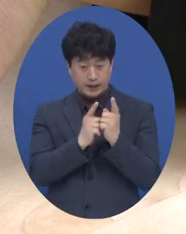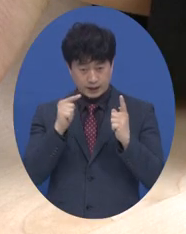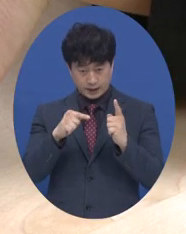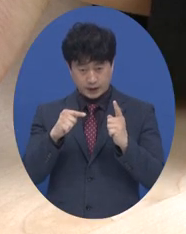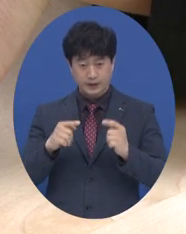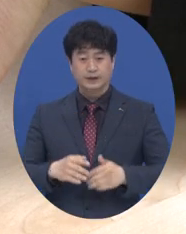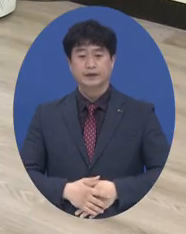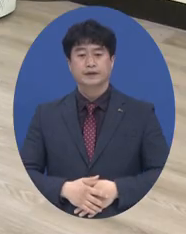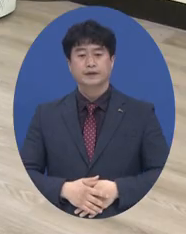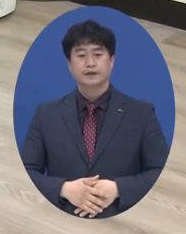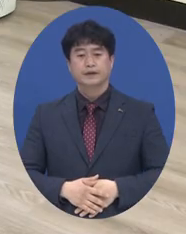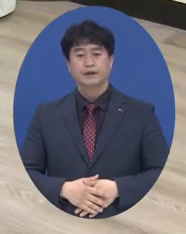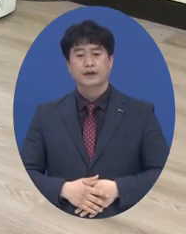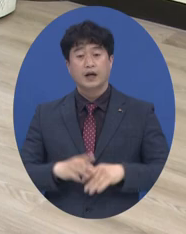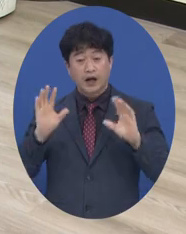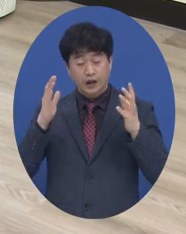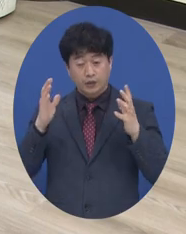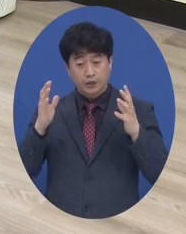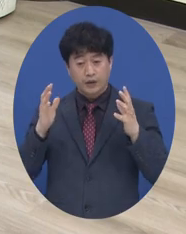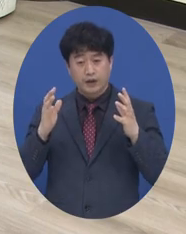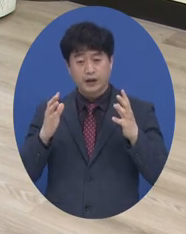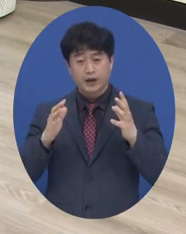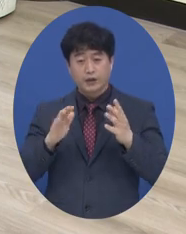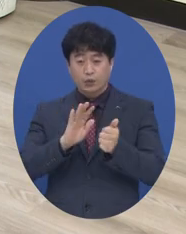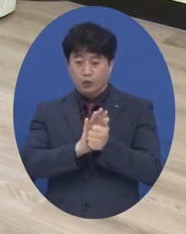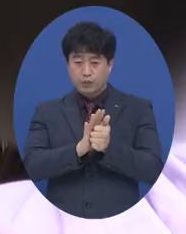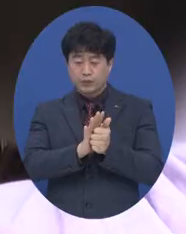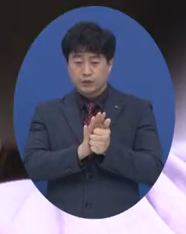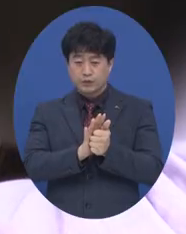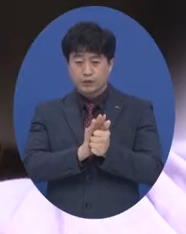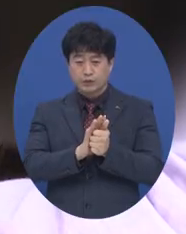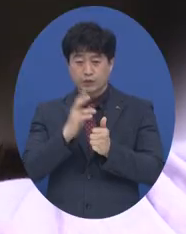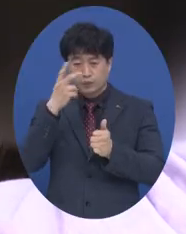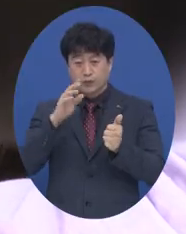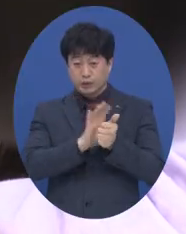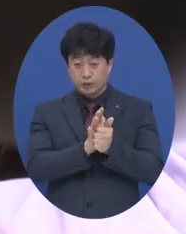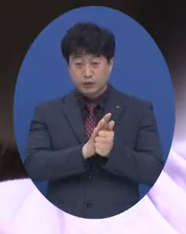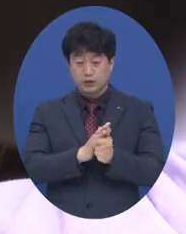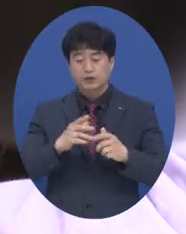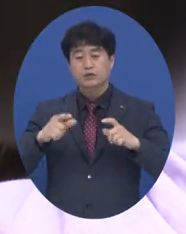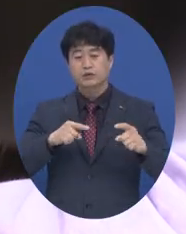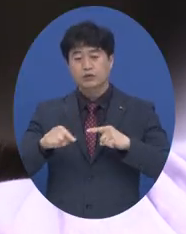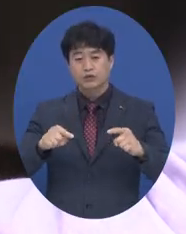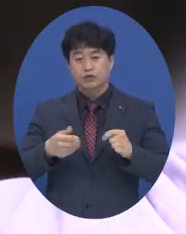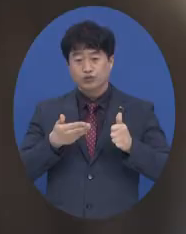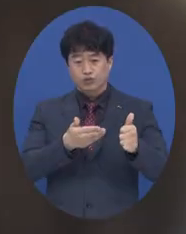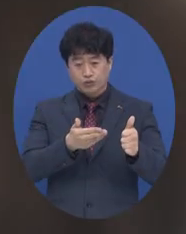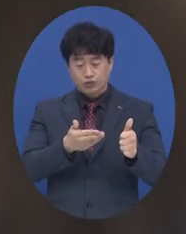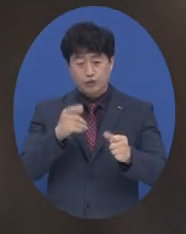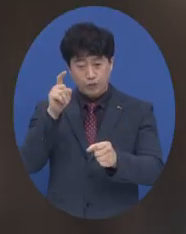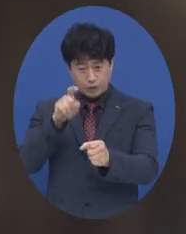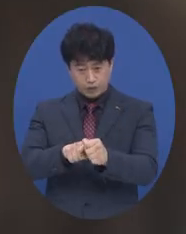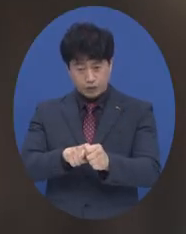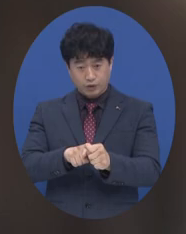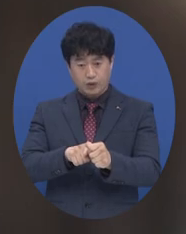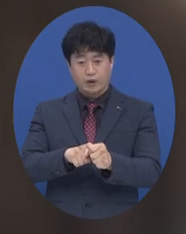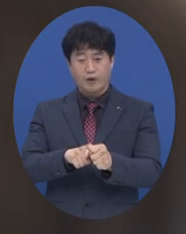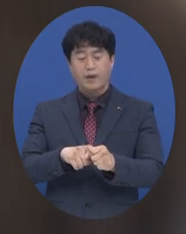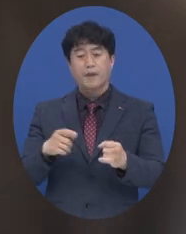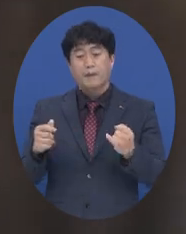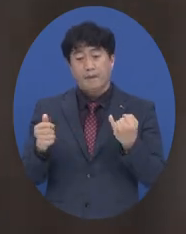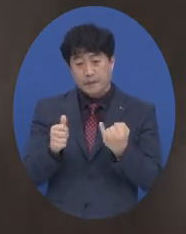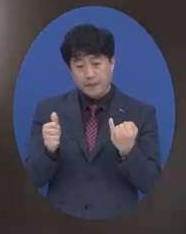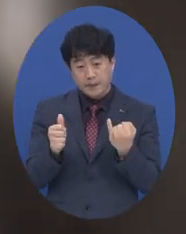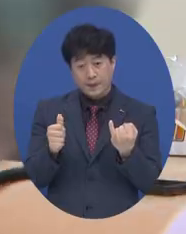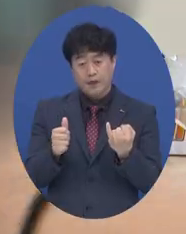대상으로 이뤄집니다. 아동들의 틈새 돌봄 서비스를 지자체가 제공하겠다는 취지로 열었기 때문에 맞벌이,